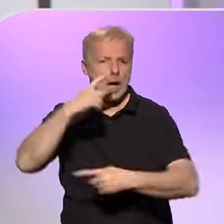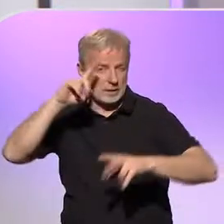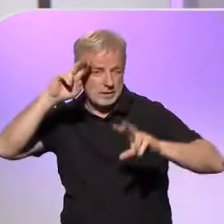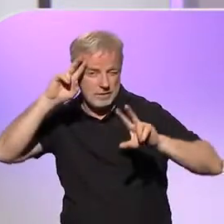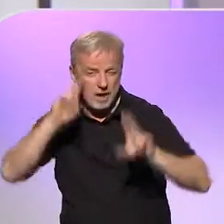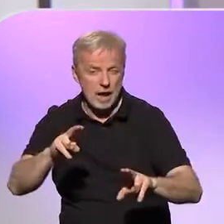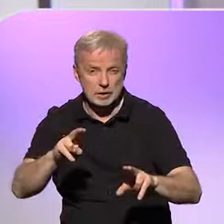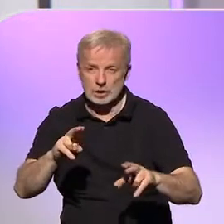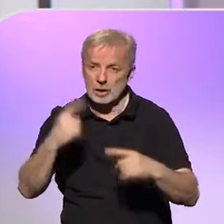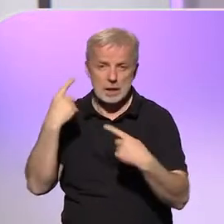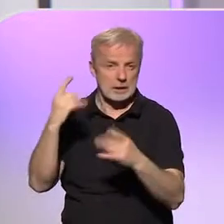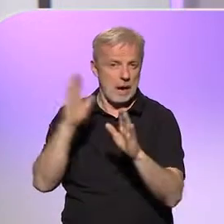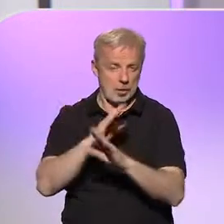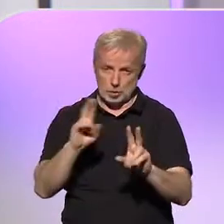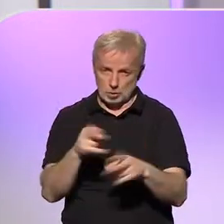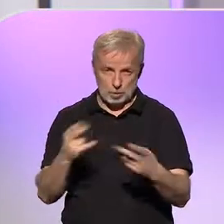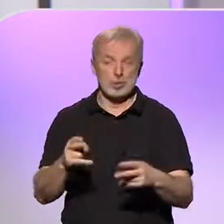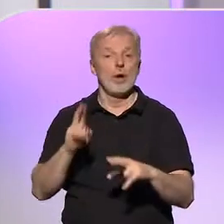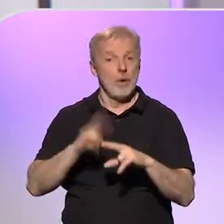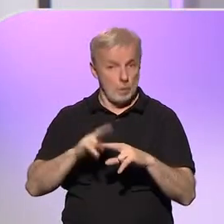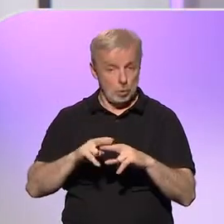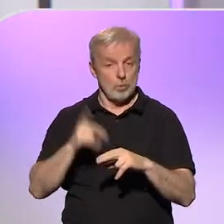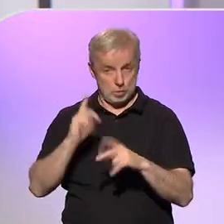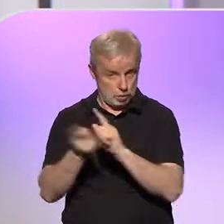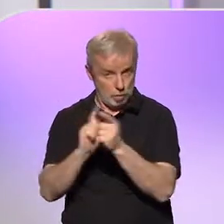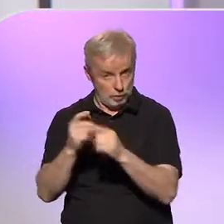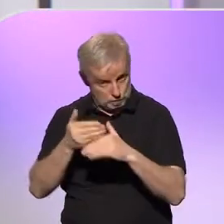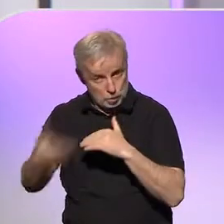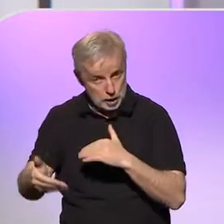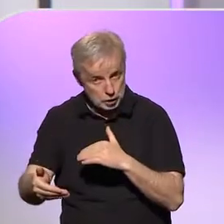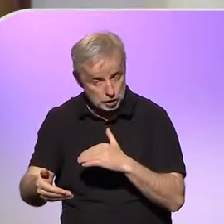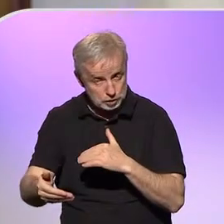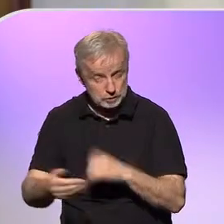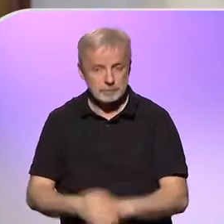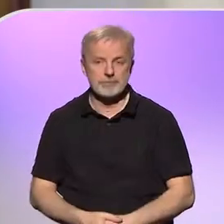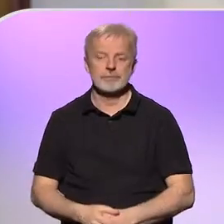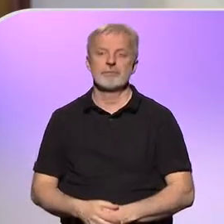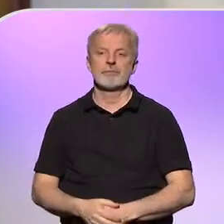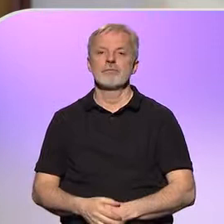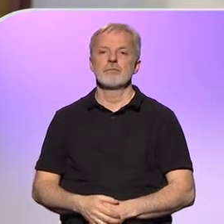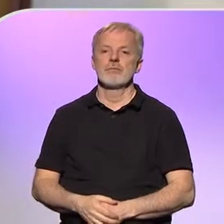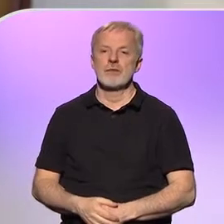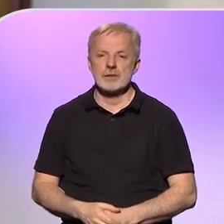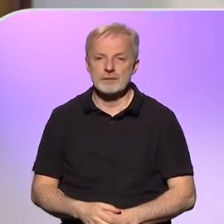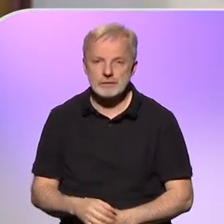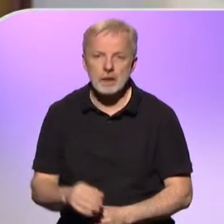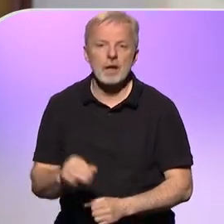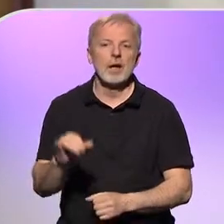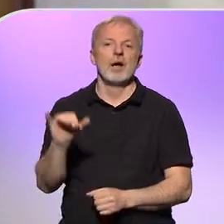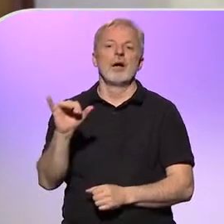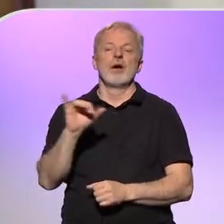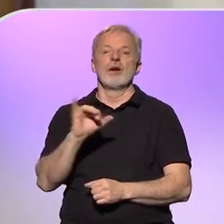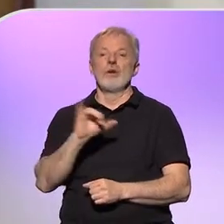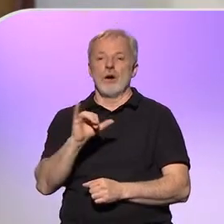tak potom se to všechno dojednává dodatečně s pojišťovnou? No, pokud vlastně buď to platíte dopředu, nebo